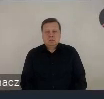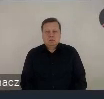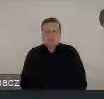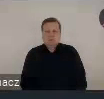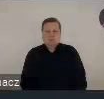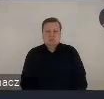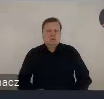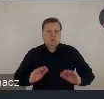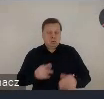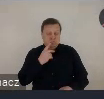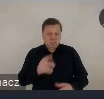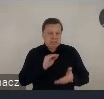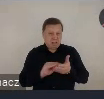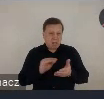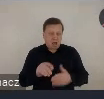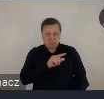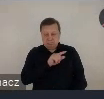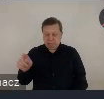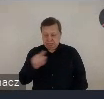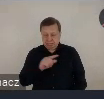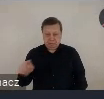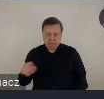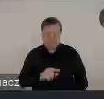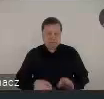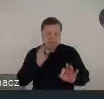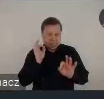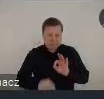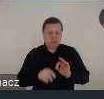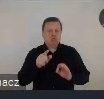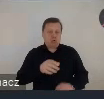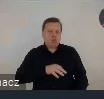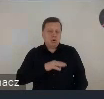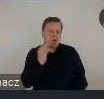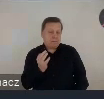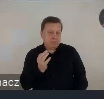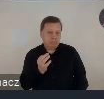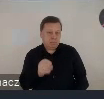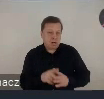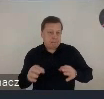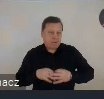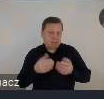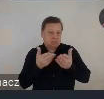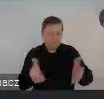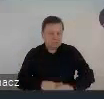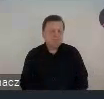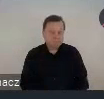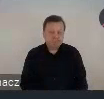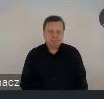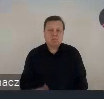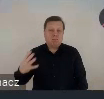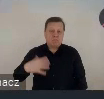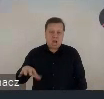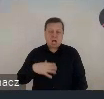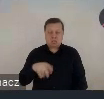podsumowując, im bardziej takie zapisy są jednoznaczne i zrozumiałe, tym lepiej dla Państwa. Dlatego warto, żeby Państwo mimo